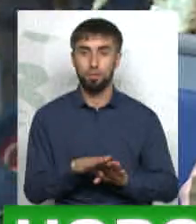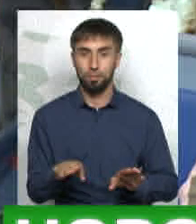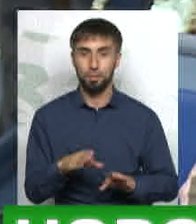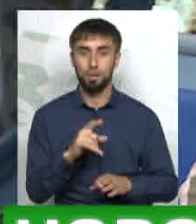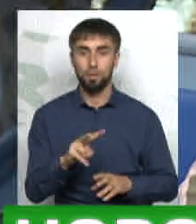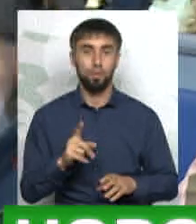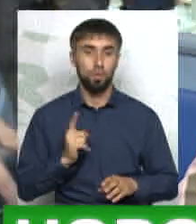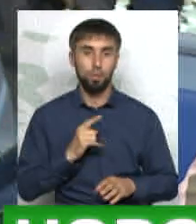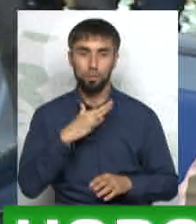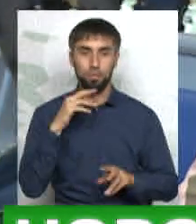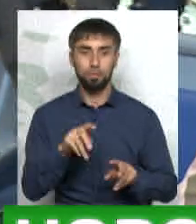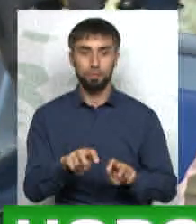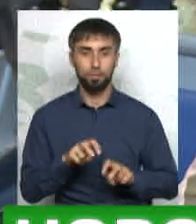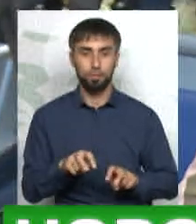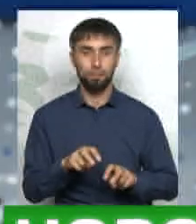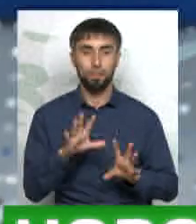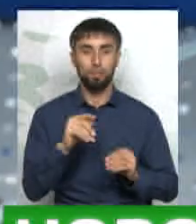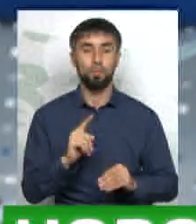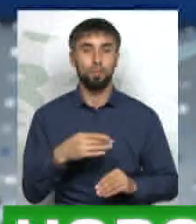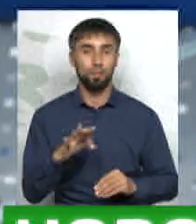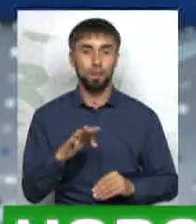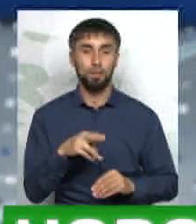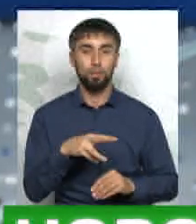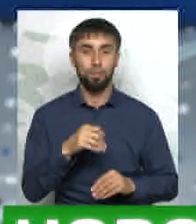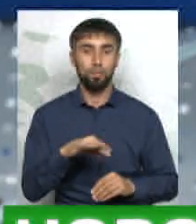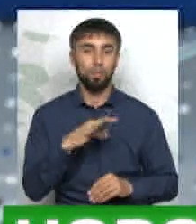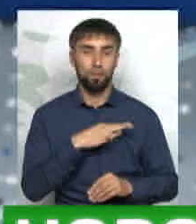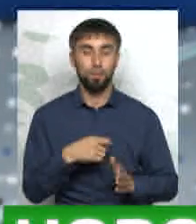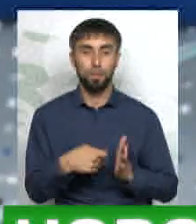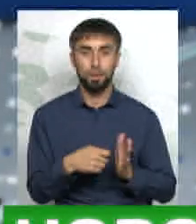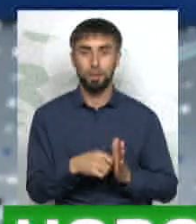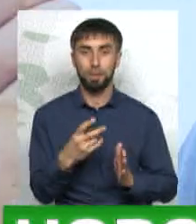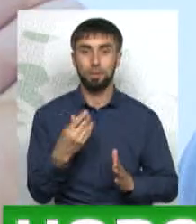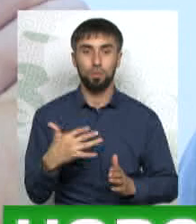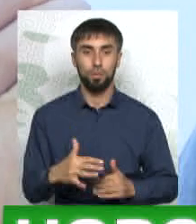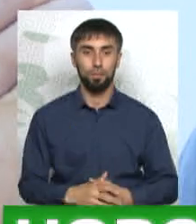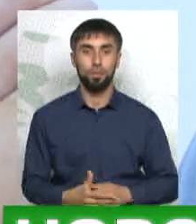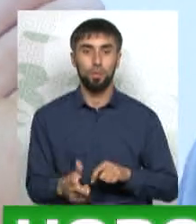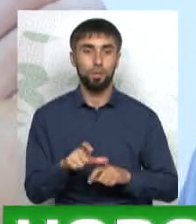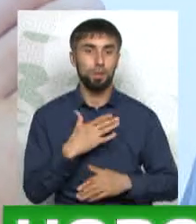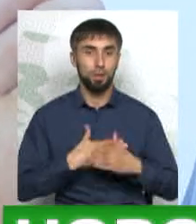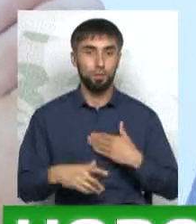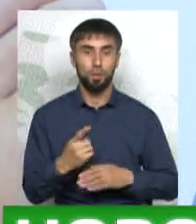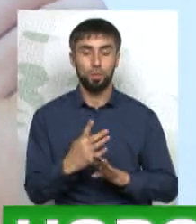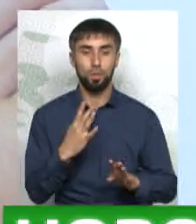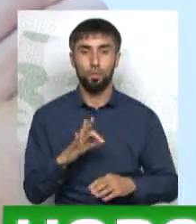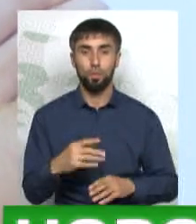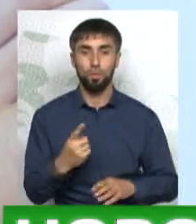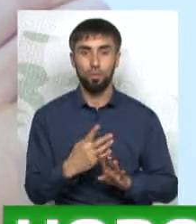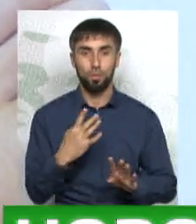зале ожидания много пассажиров. Все потому, что маршрут выгодный, билеты недорогие. Очень рада в первую очередь. Во